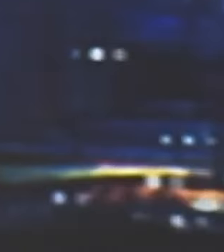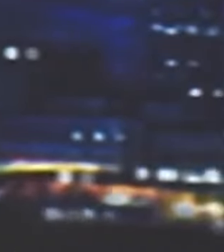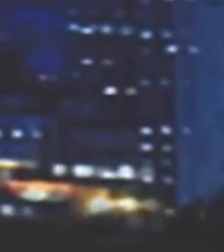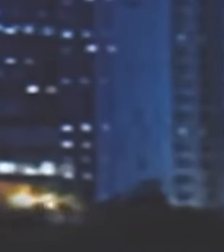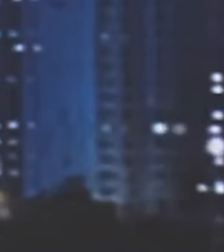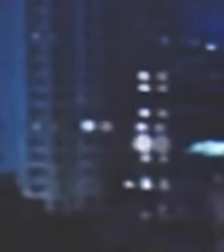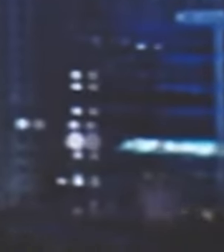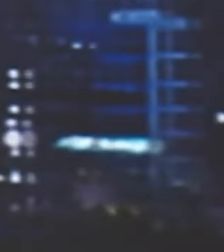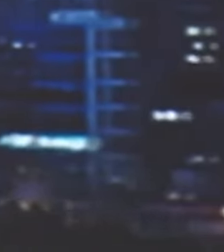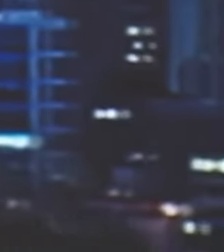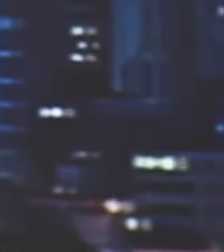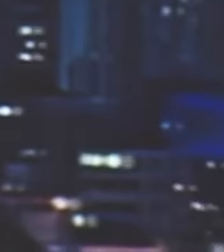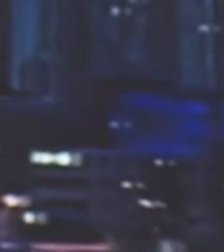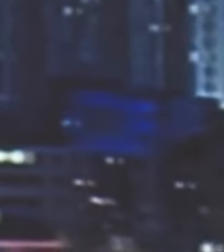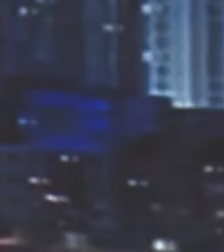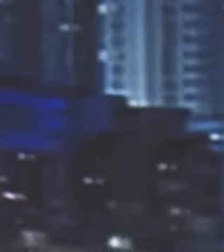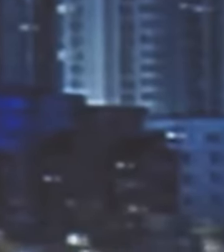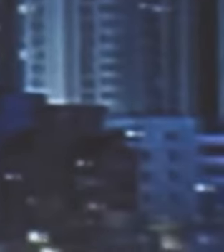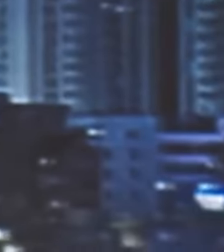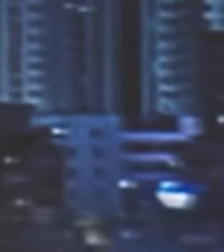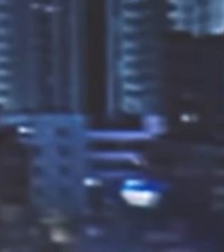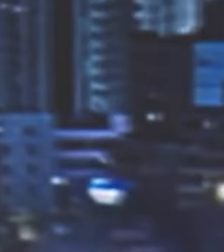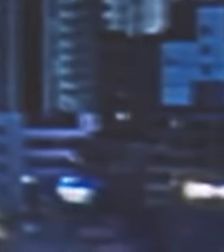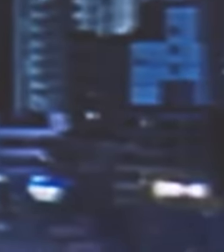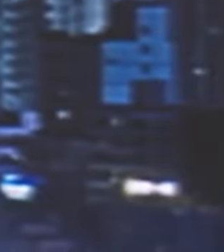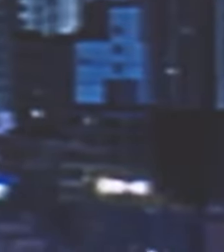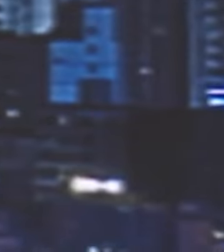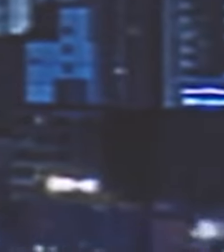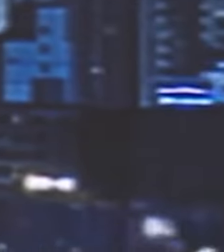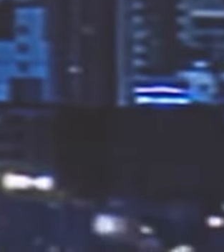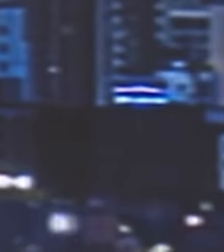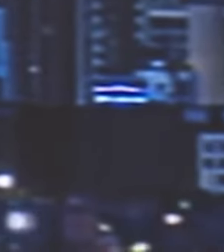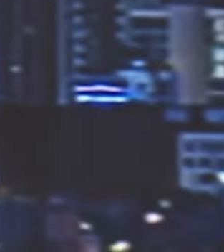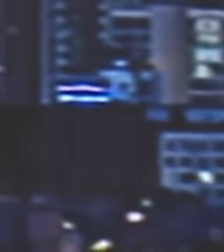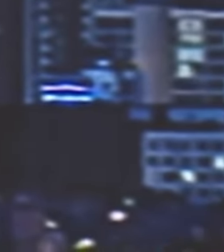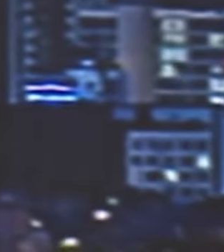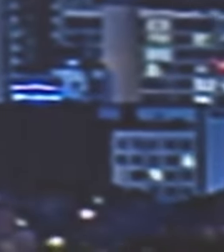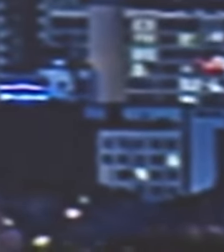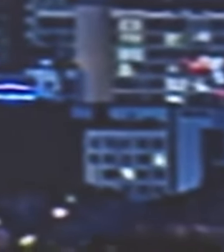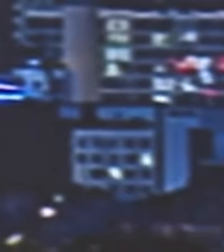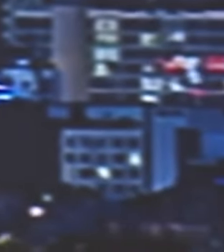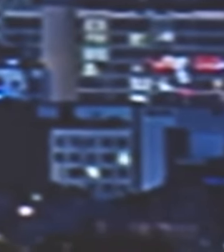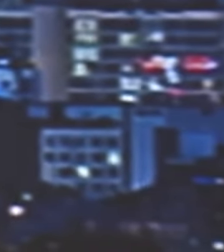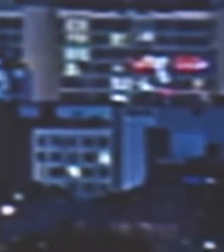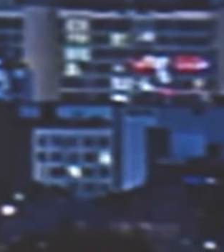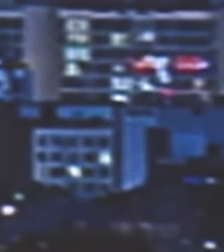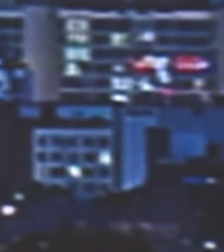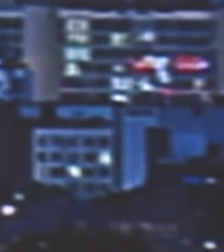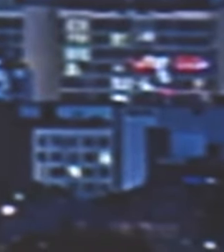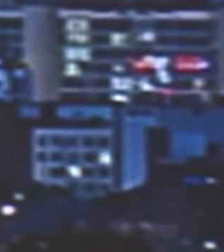JTBC 뉴스를 시청해주신 여러분 고맙습니다. 저희는 저녁 6시 50분 뉴스룸에서 뵙겠습니다.